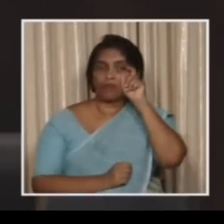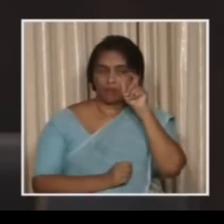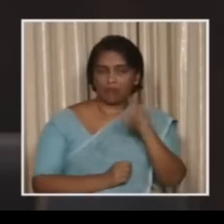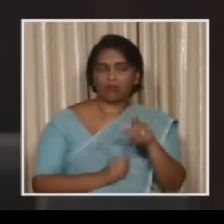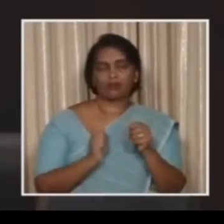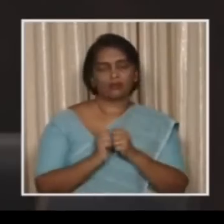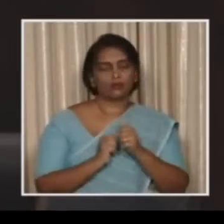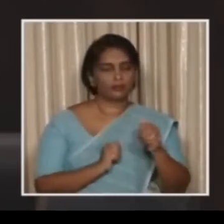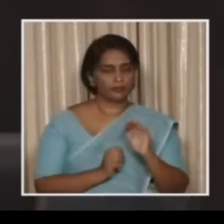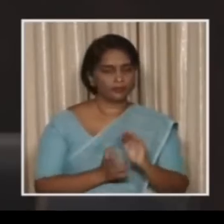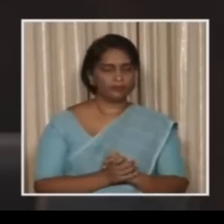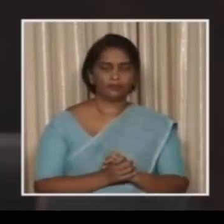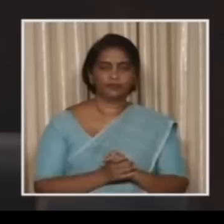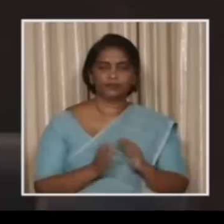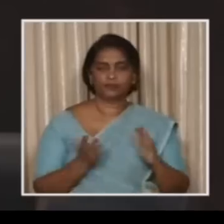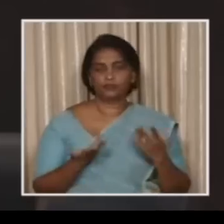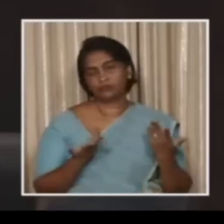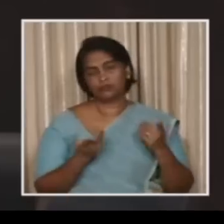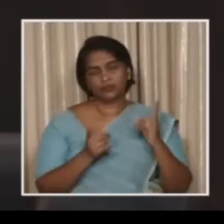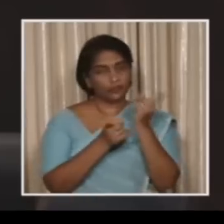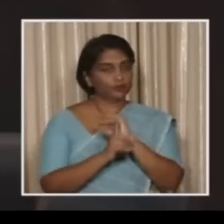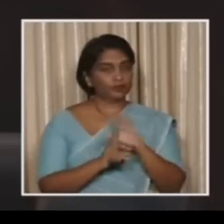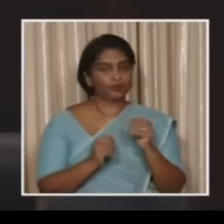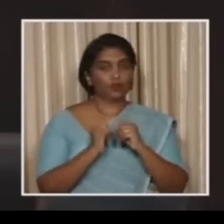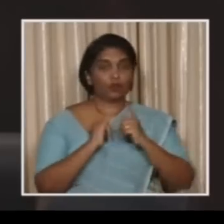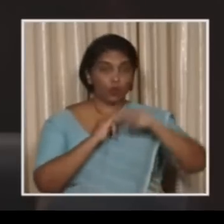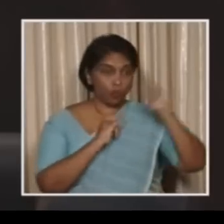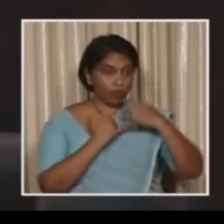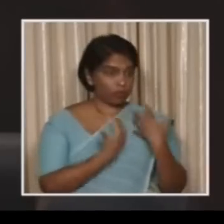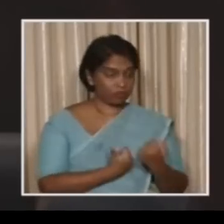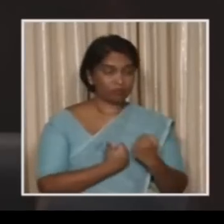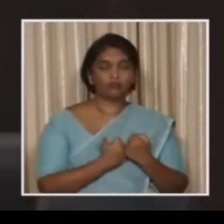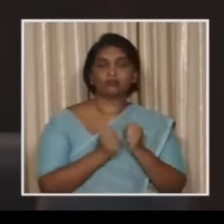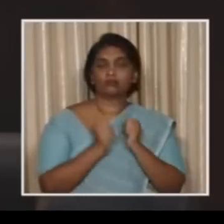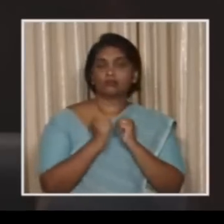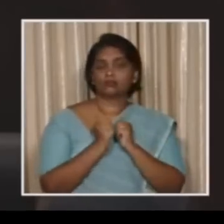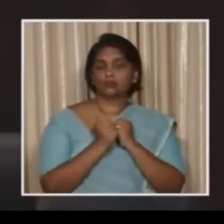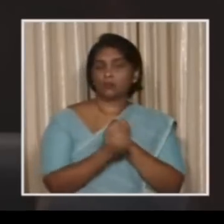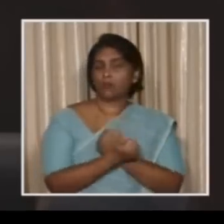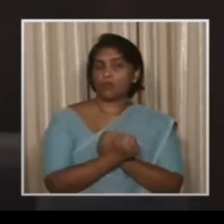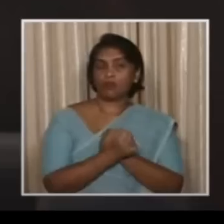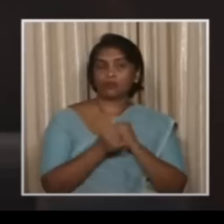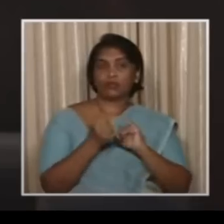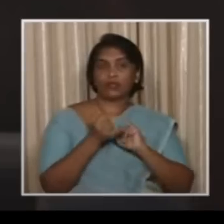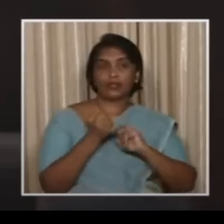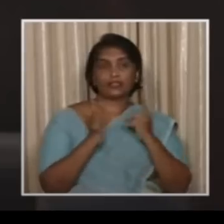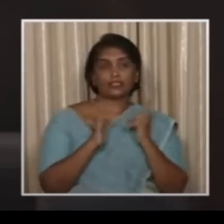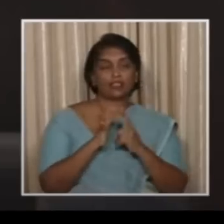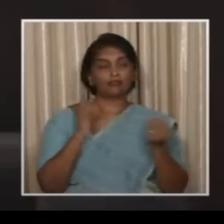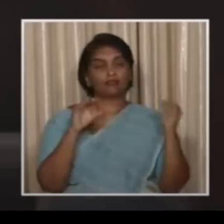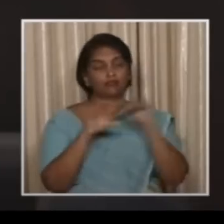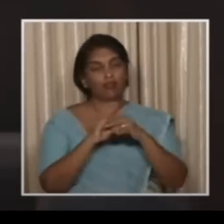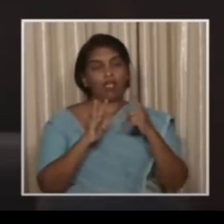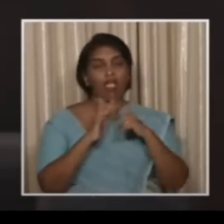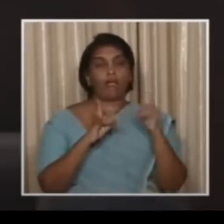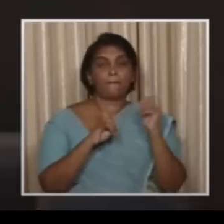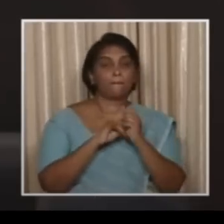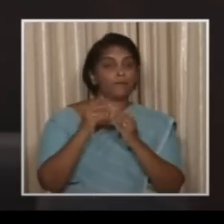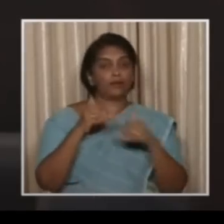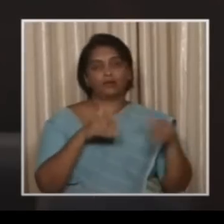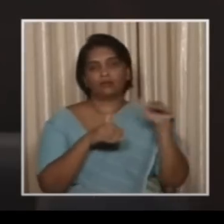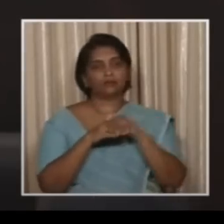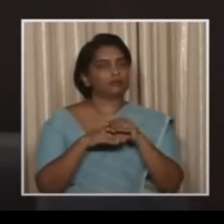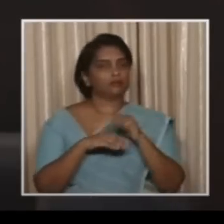5400 பாதுகாப்பு உத்தியோகத்தர்கள் கடமையில் ஈடுபடுத்தப்பட்டுள்ளதாக பொதுமக்கள் பாதுகாப்பு அமைச்சர் ட்ரான் அலஸ் தெரிவித்துள்ளார்.